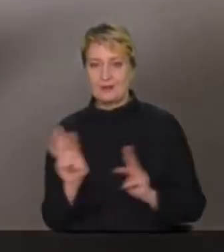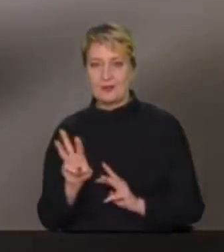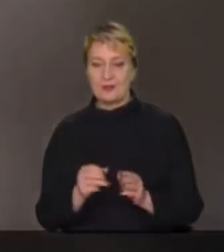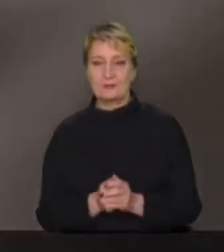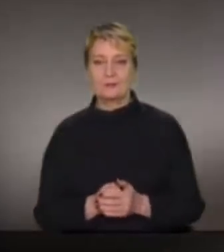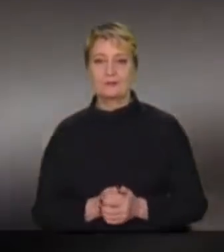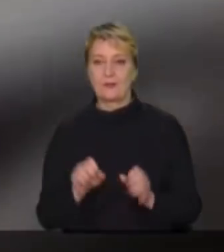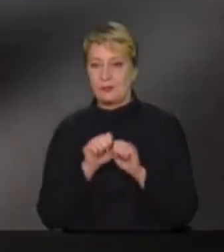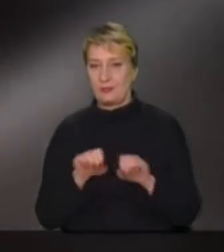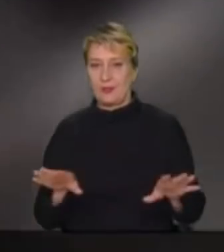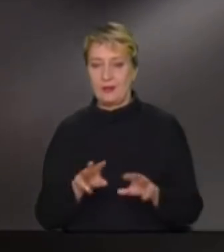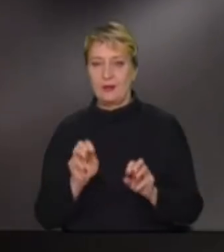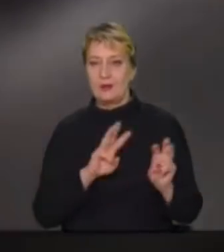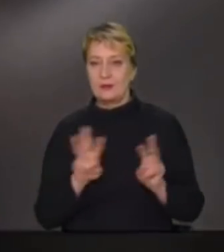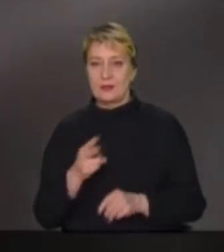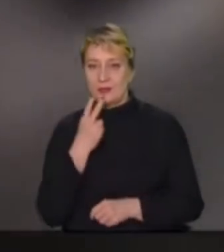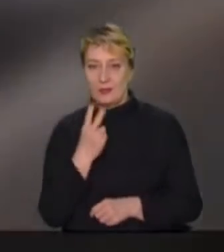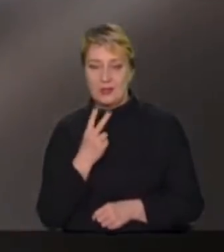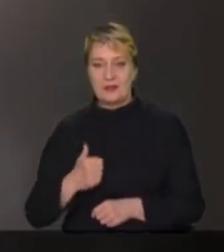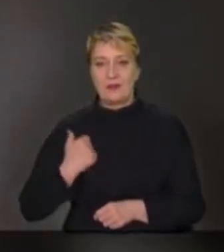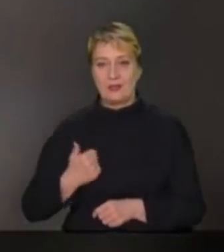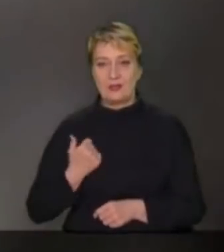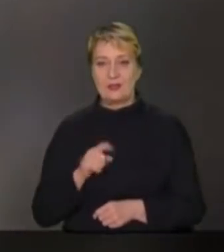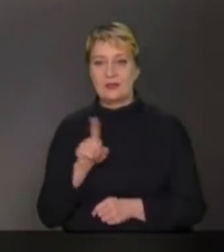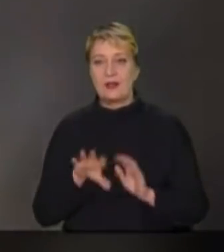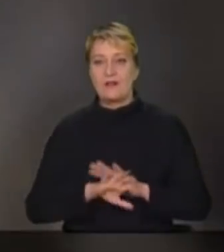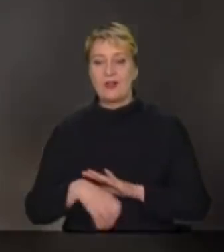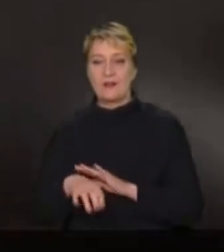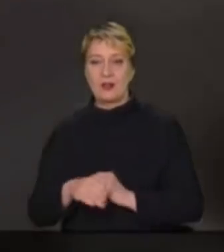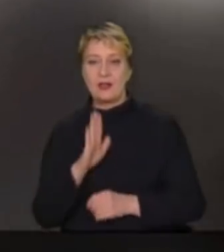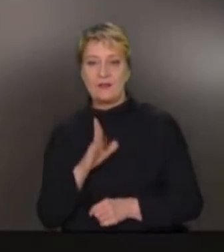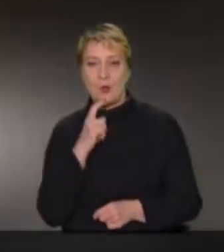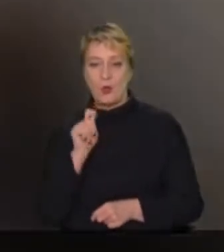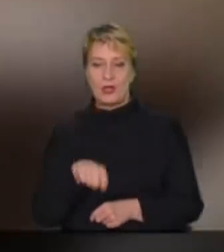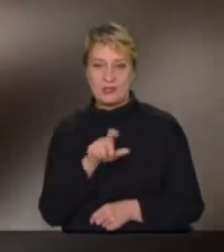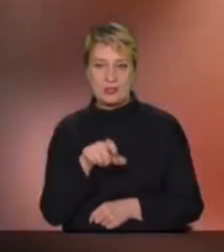Погоди, у меня может тоже что-то есть. Ага. У меня тоже есть. Гуси-то есть